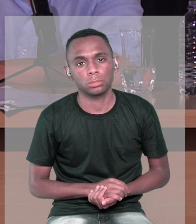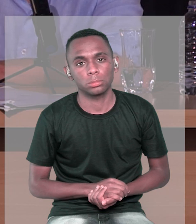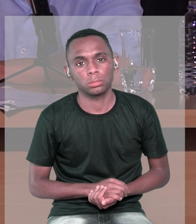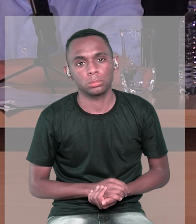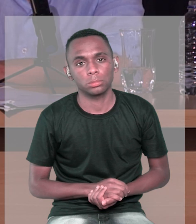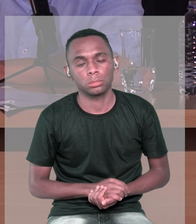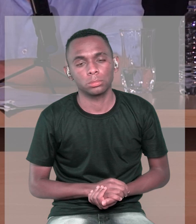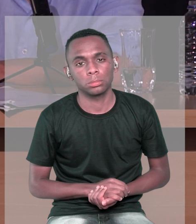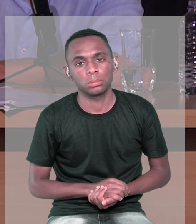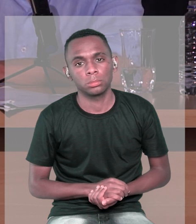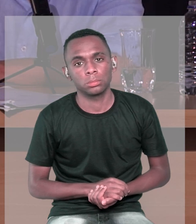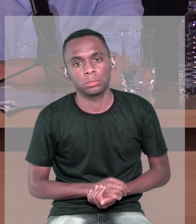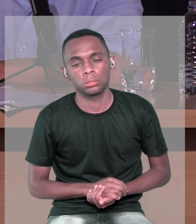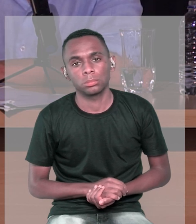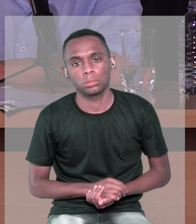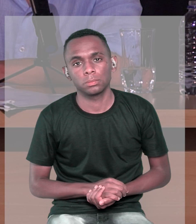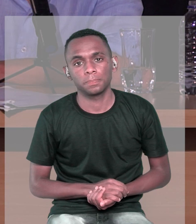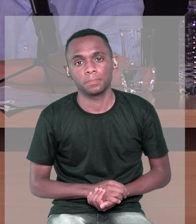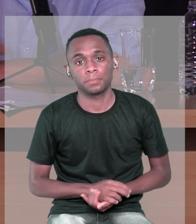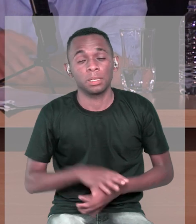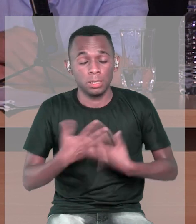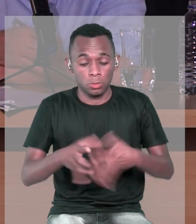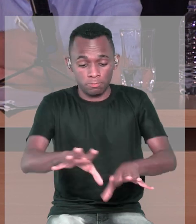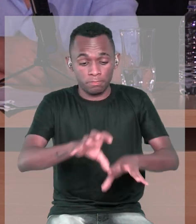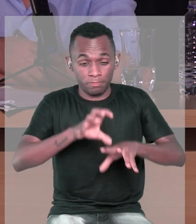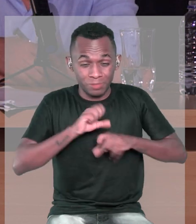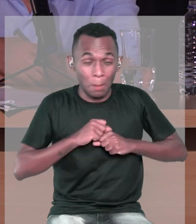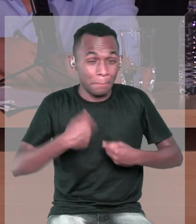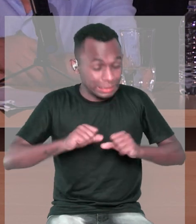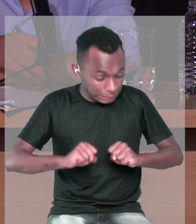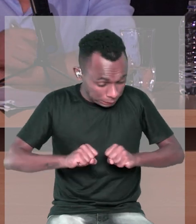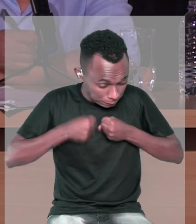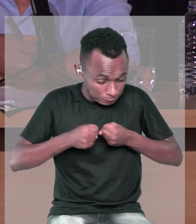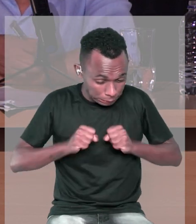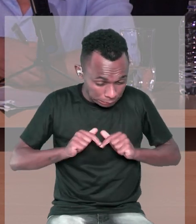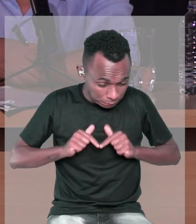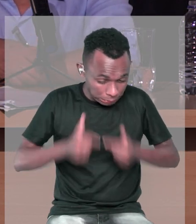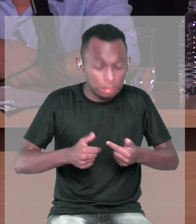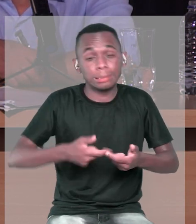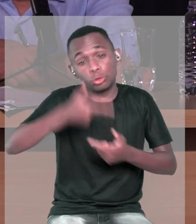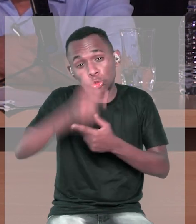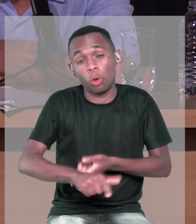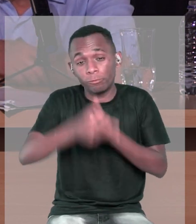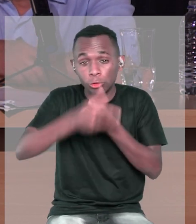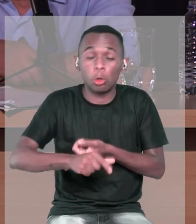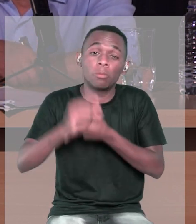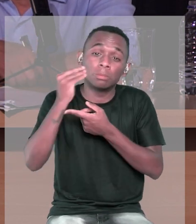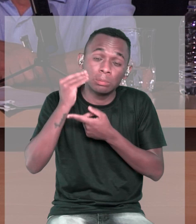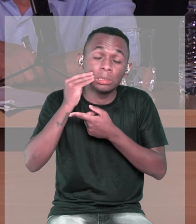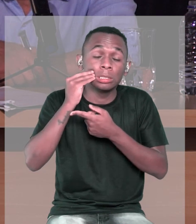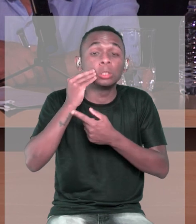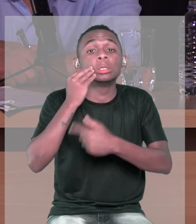presque naturellement. Essa apropriação pede esforço, pede repetições, práticas, e